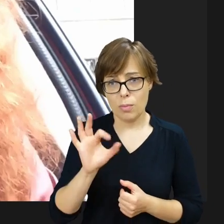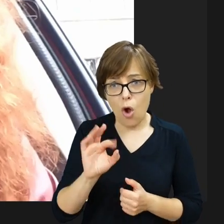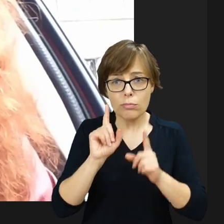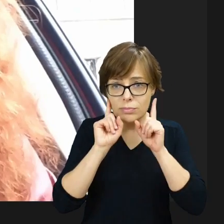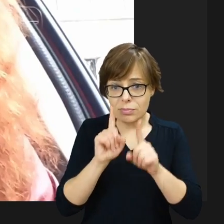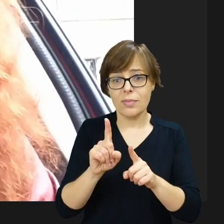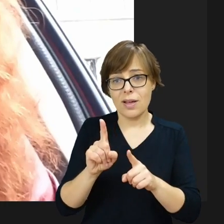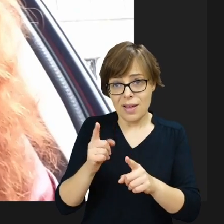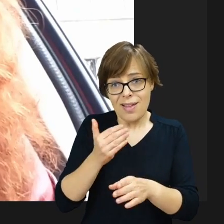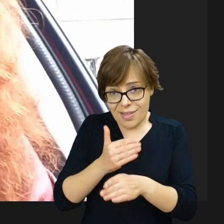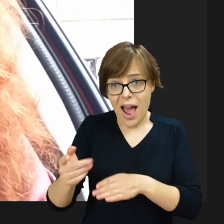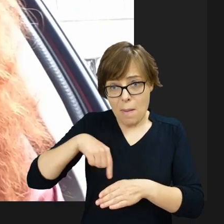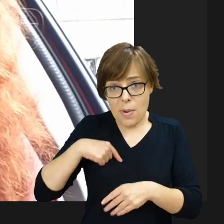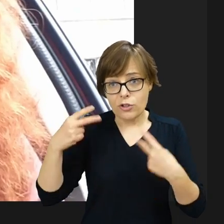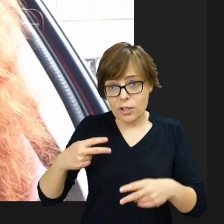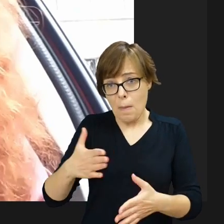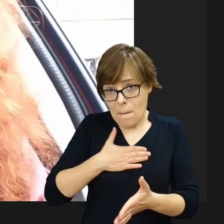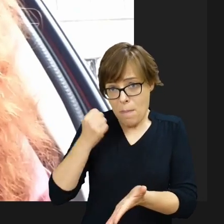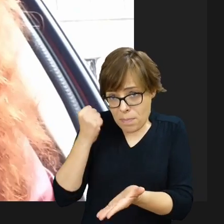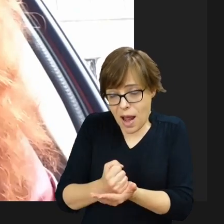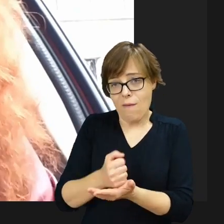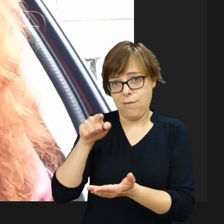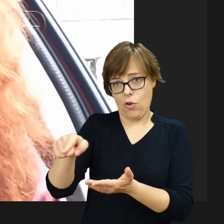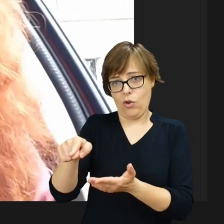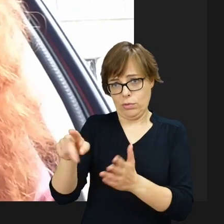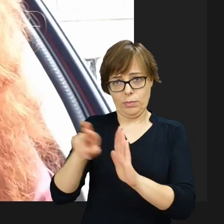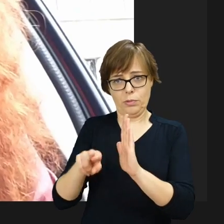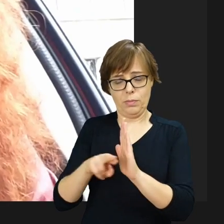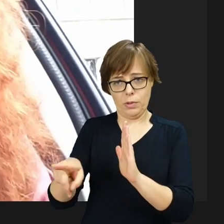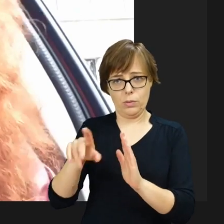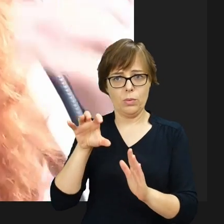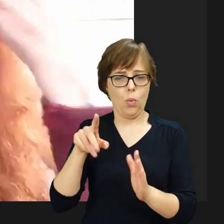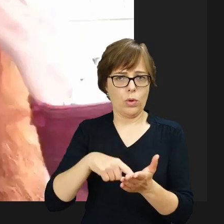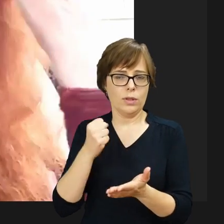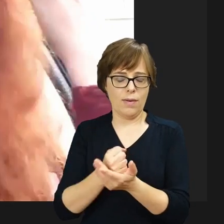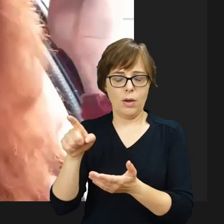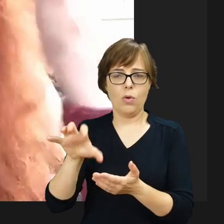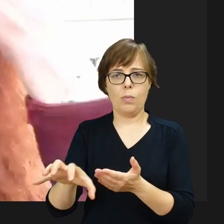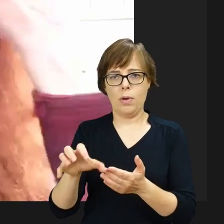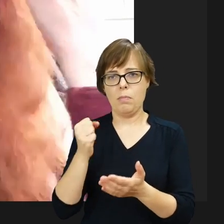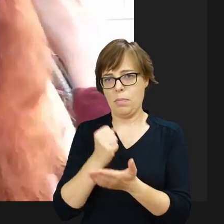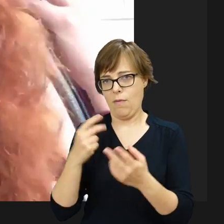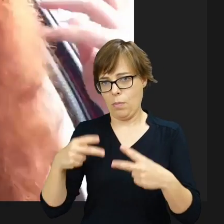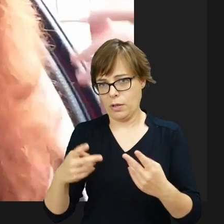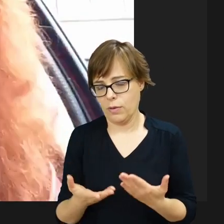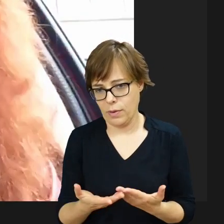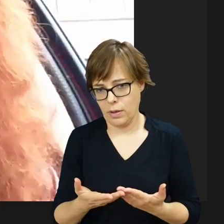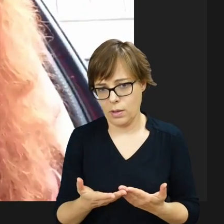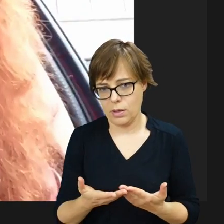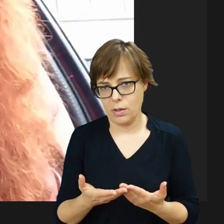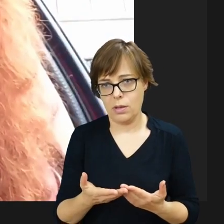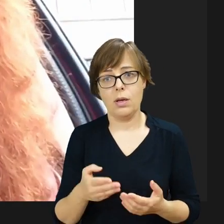prawa prasowego korzystać i dostawać informacje jako dziennikarze, a nie wyłącznie jako obywatele.